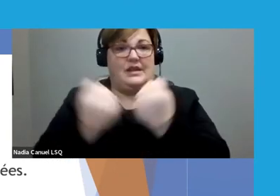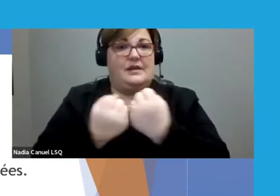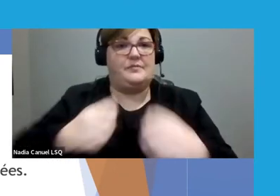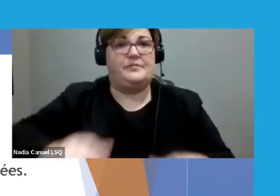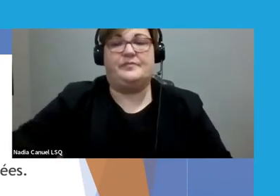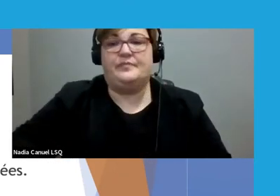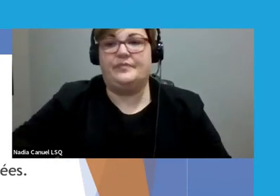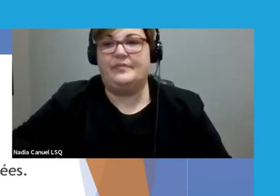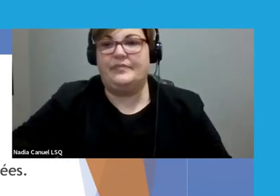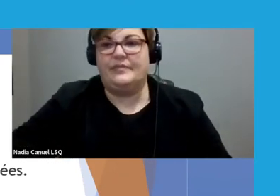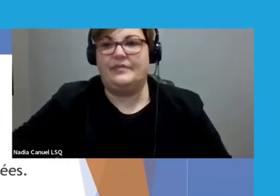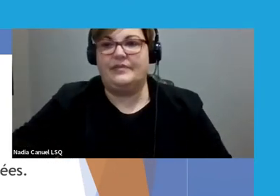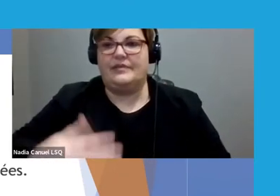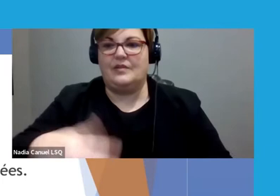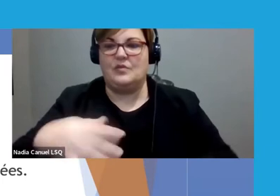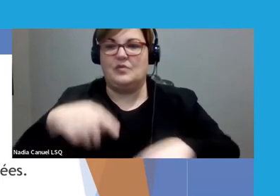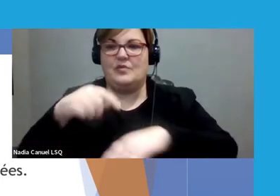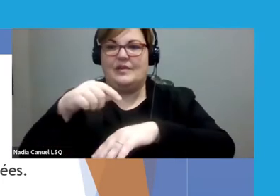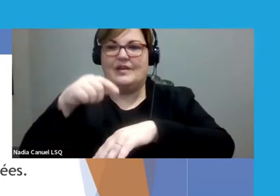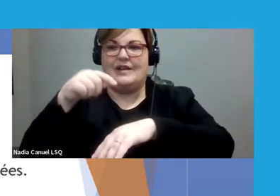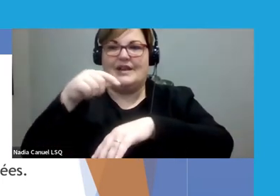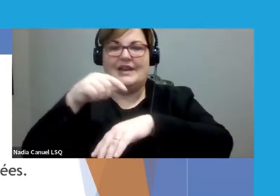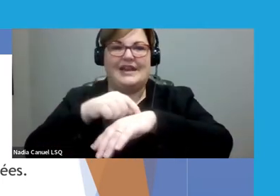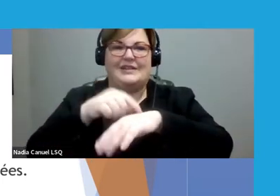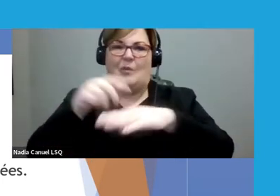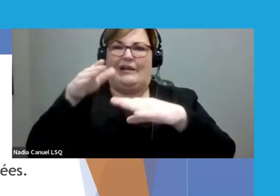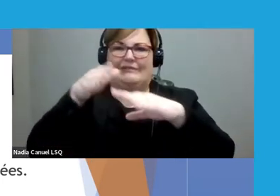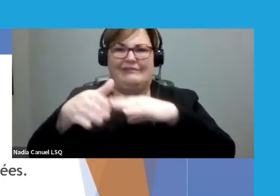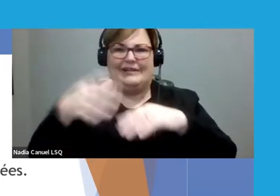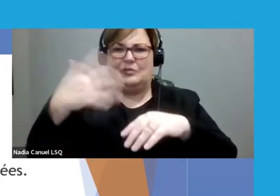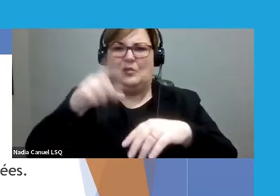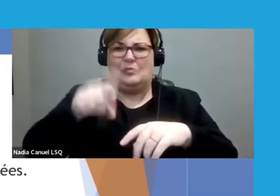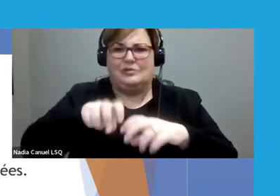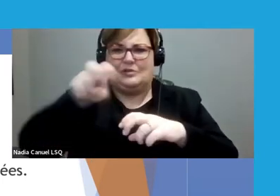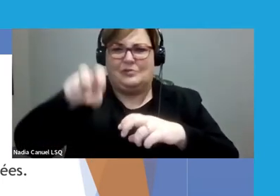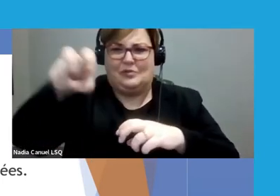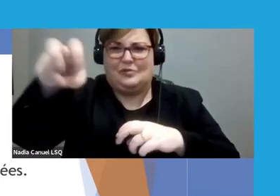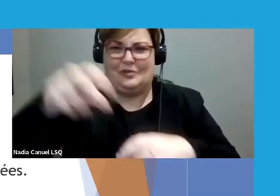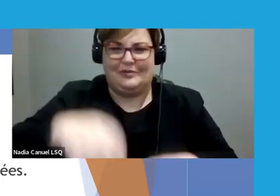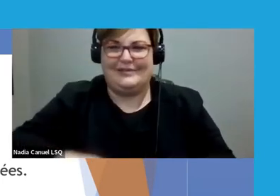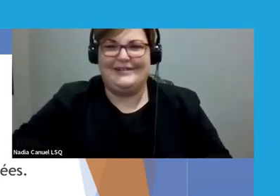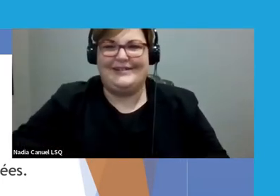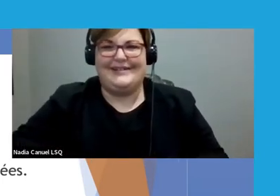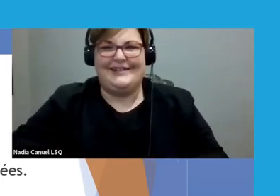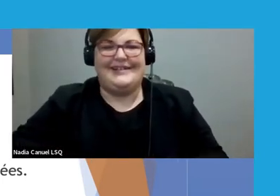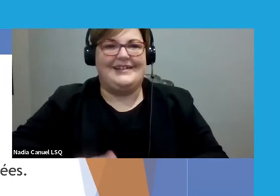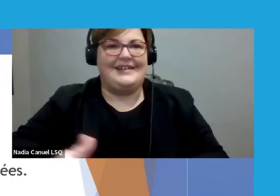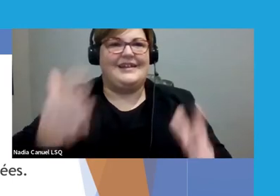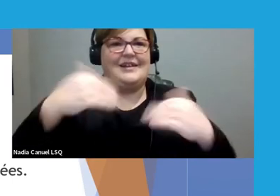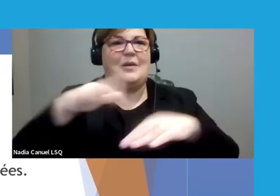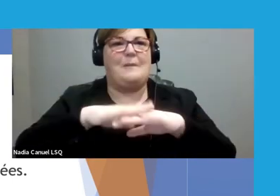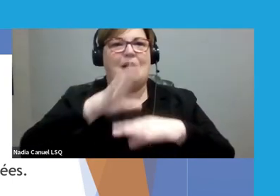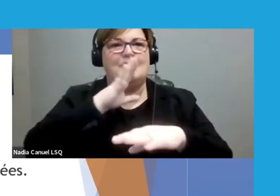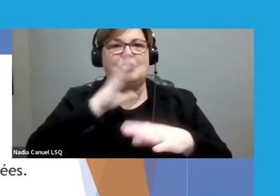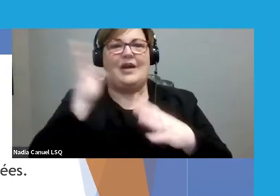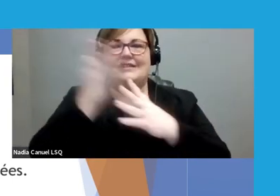C'est pas si vite parce que le temps va un peu manquer. Donc, je vais aller au niveau des